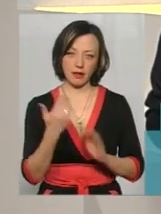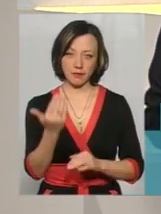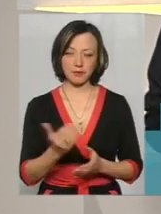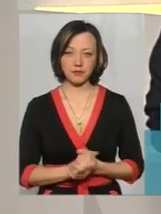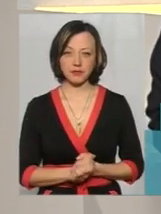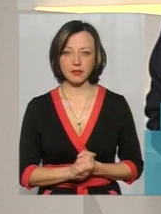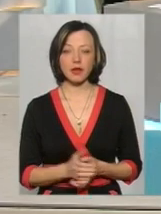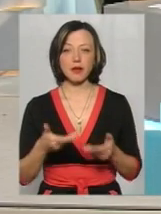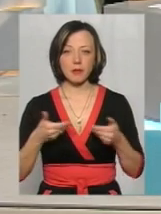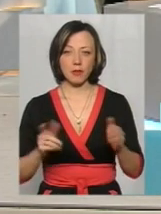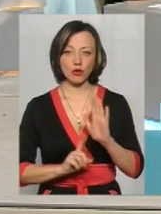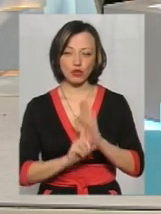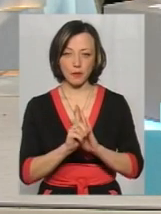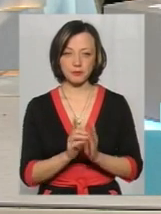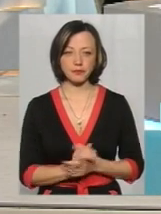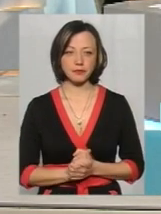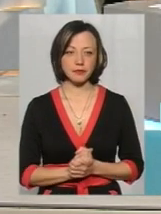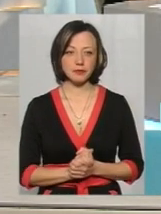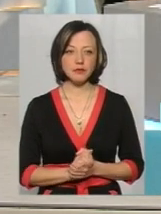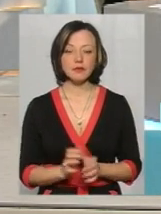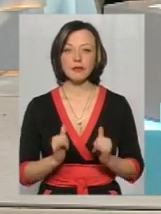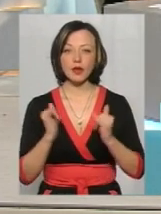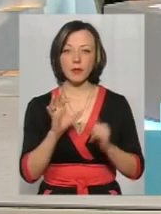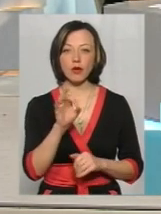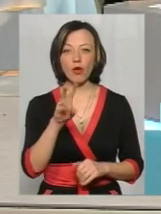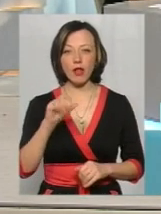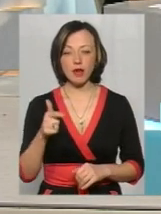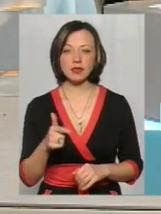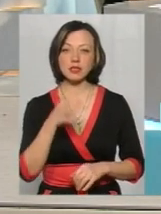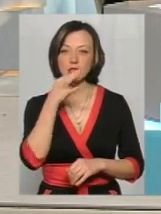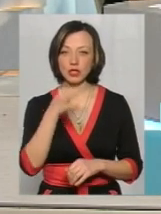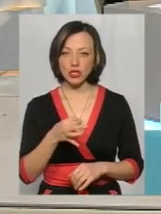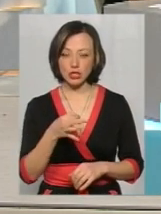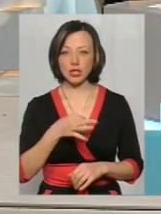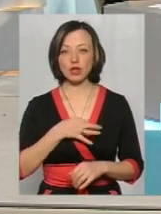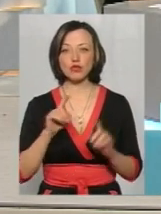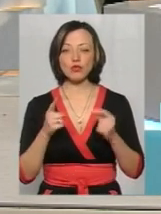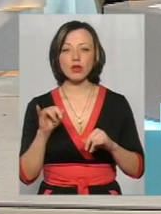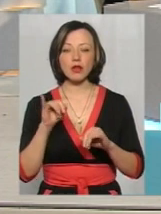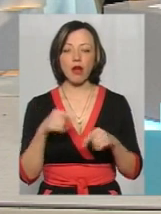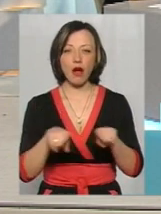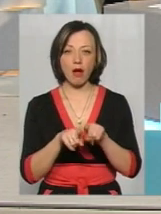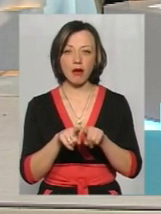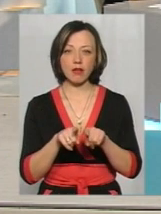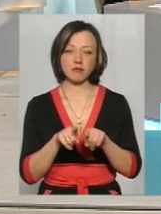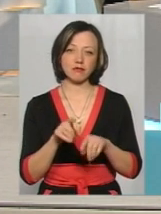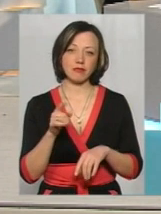питання. А ми почнемо. Пане Олег, скажіть, будь ласка, чому така негативна реакція?